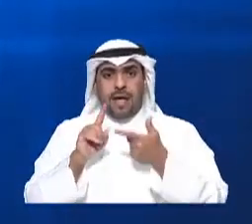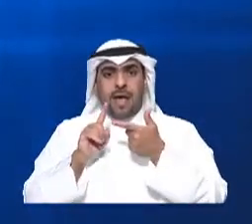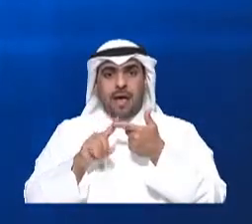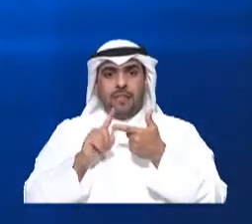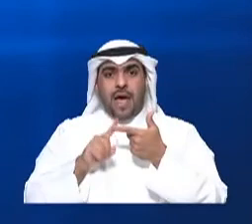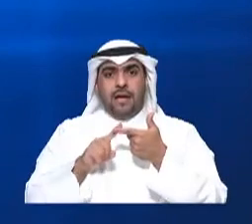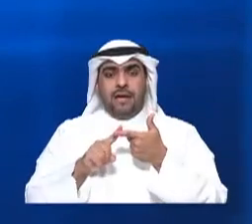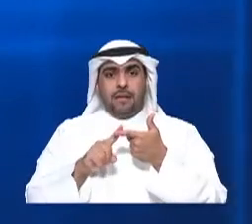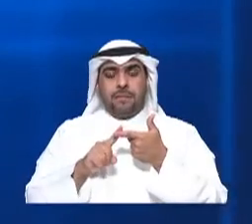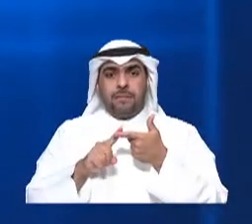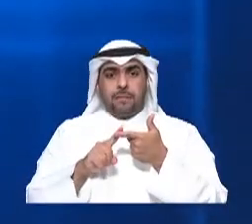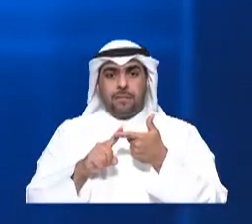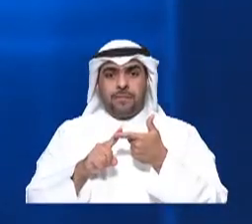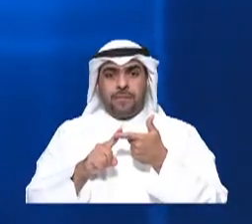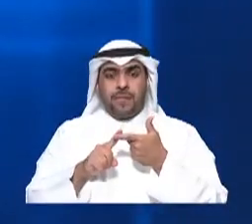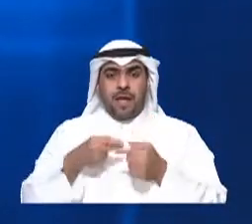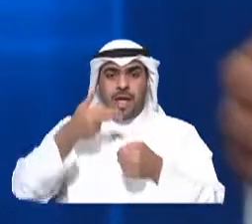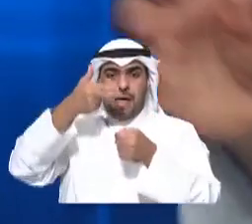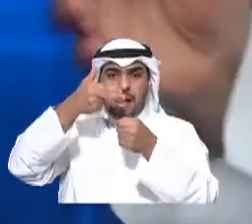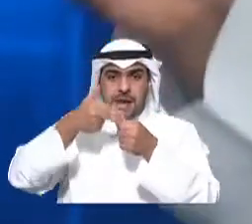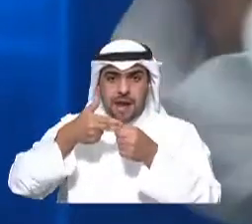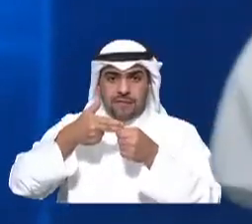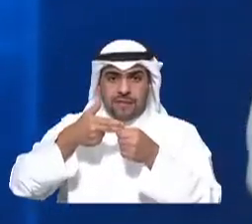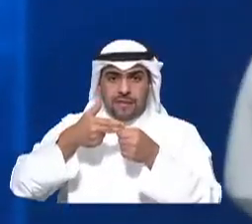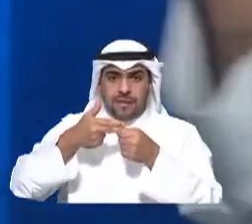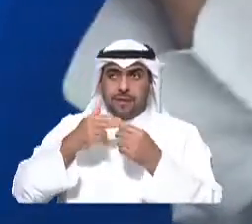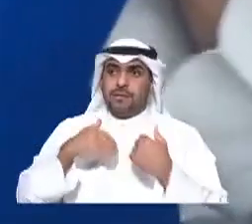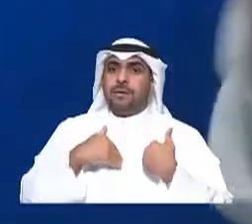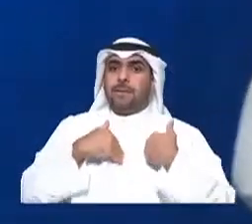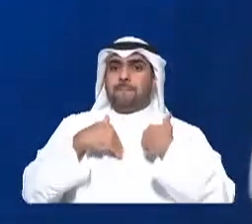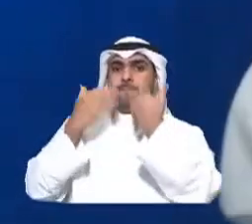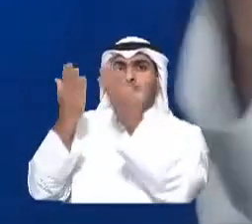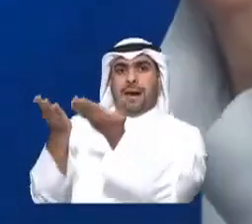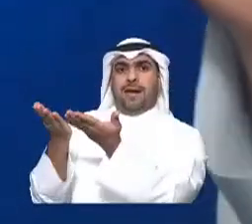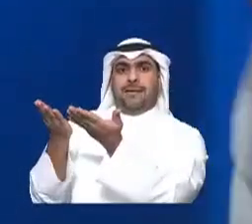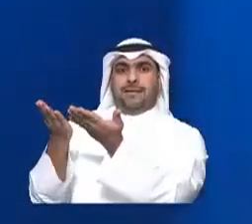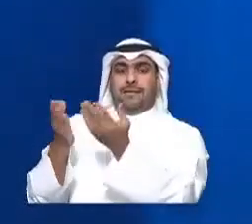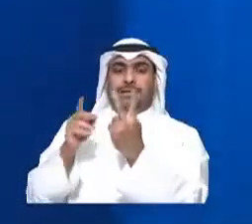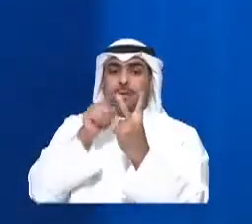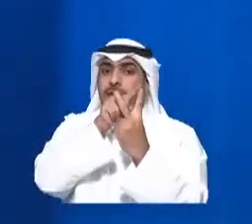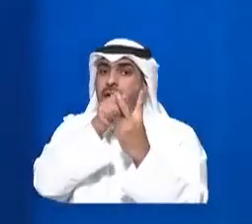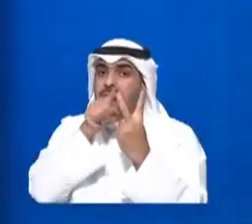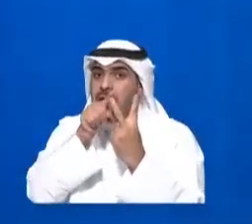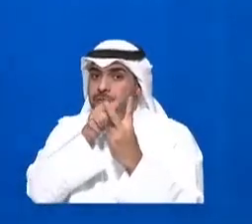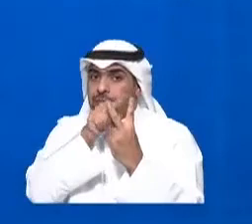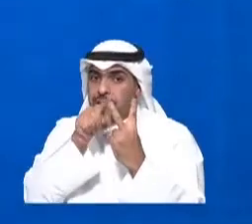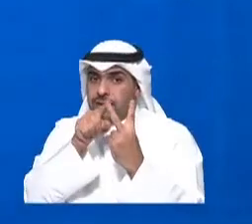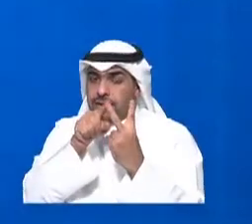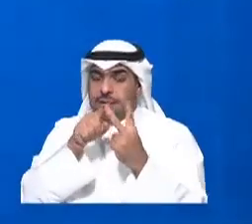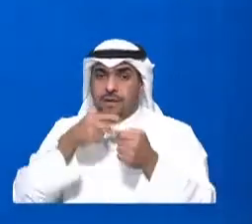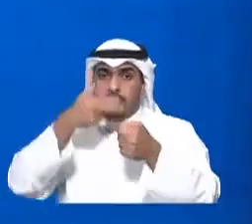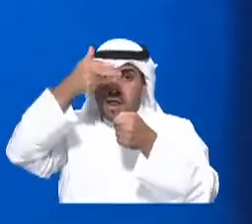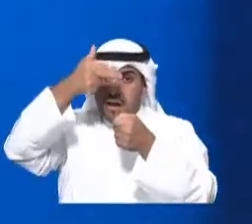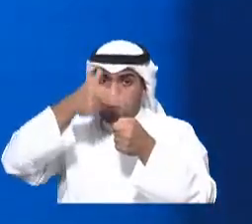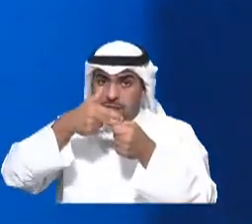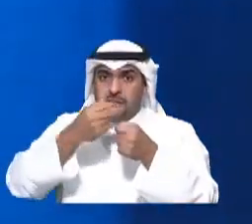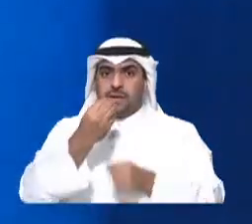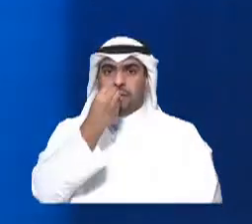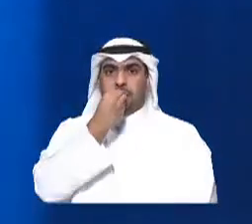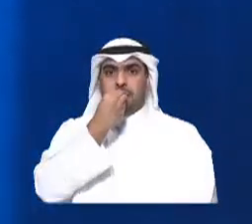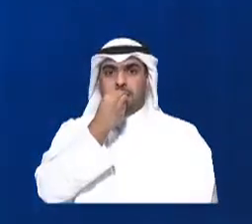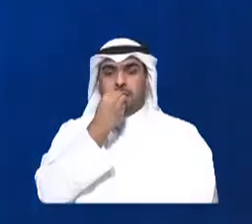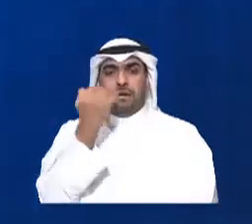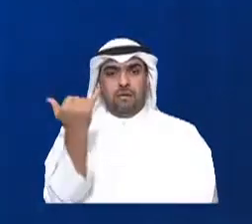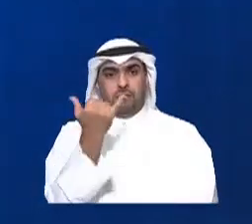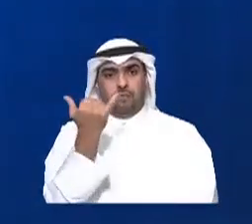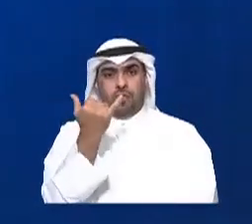السماح بإصدار النفط، وبالتالي يعني عملية متبادلة بيناتهم. هذه هي خارطة الطريق، هي خارطة